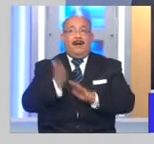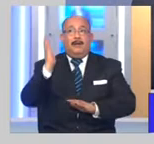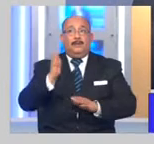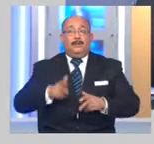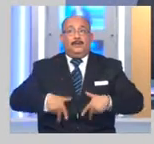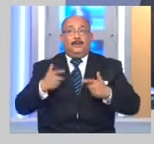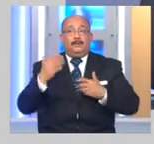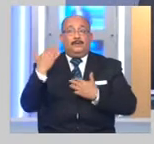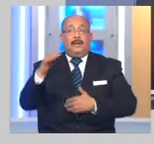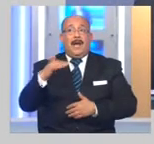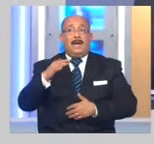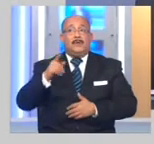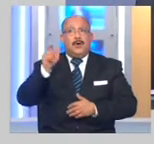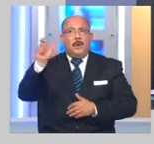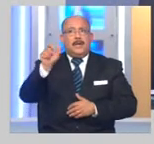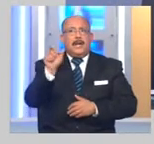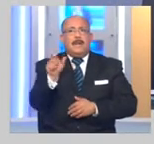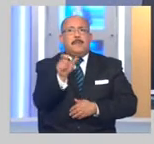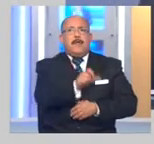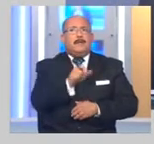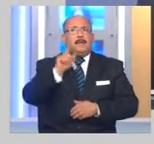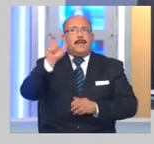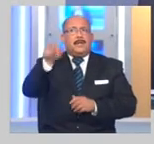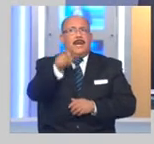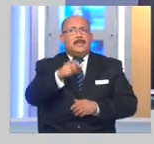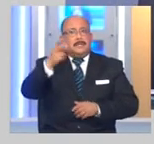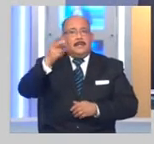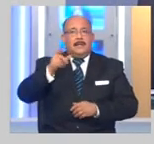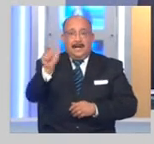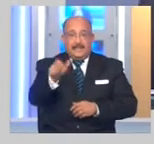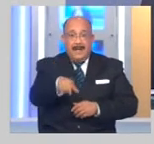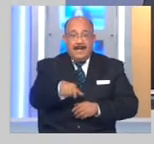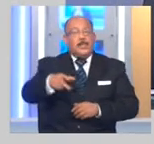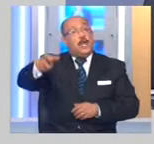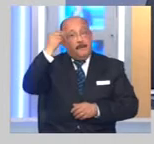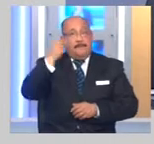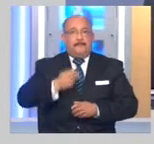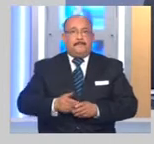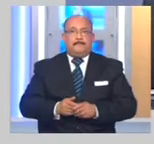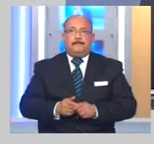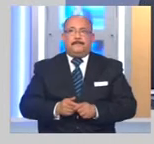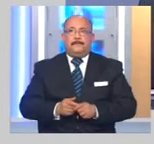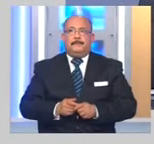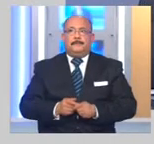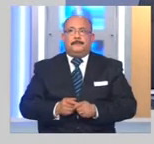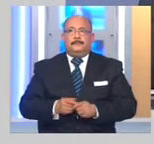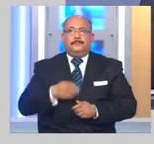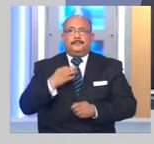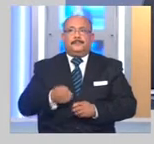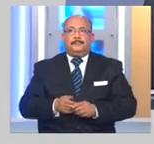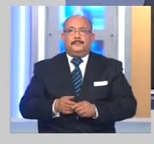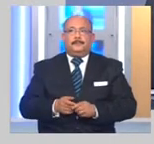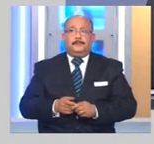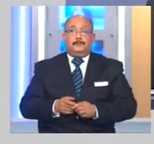لركوب هذه الموجة، وهي موجة طبيعية تعيشها كل البلدان. تونس لم تنكر وجود، معناتها، مشكل عاطلين عن العمل،